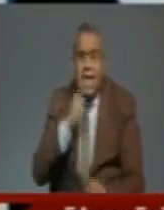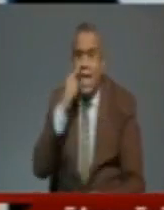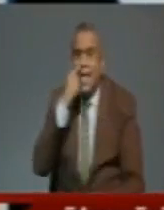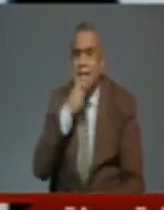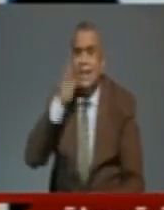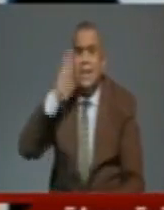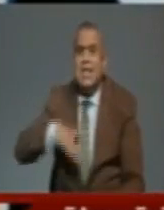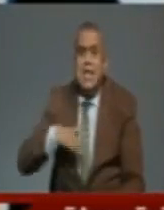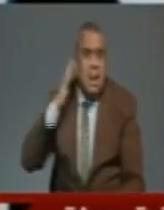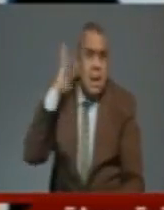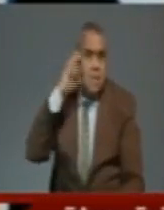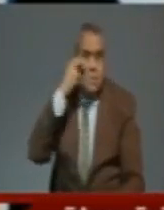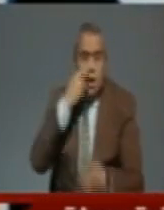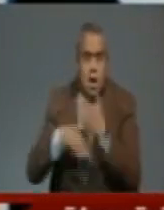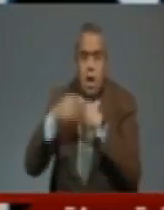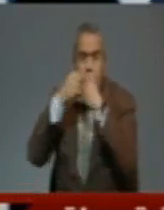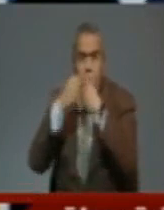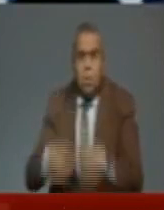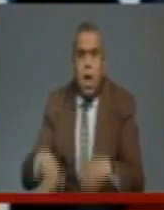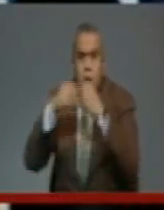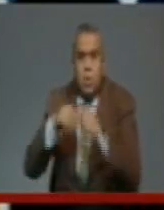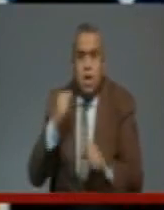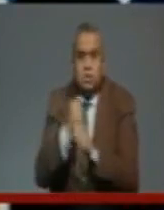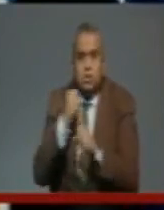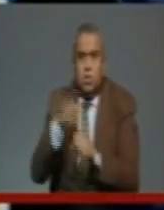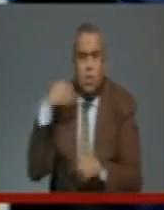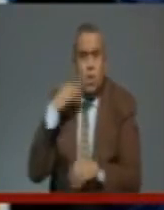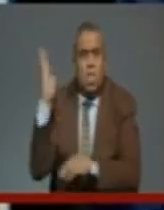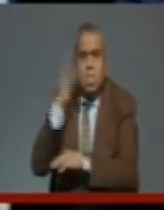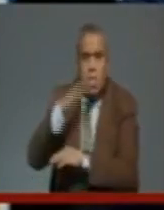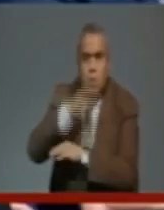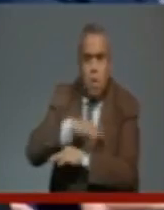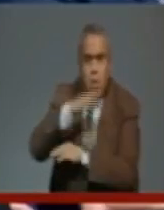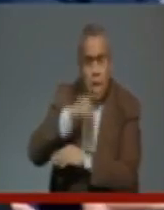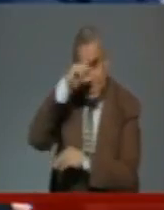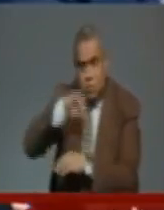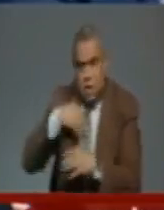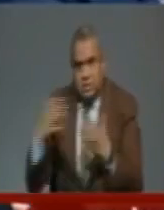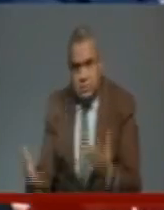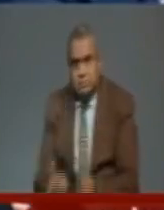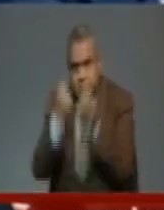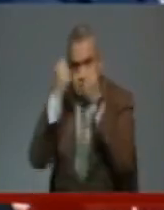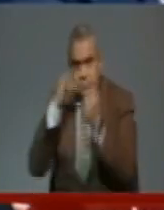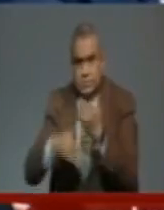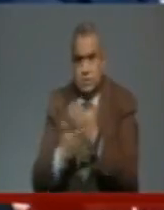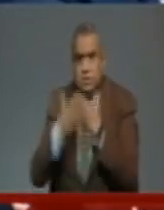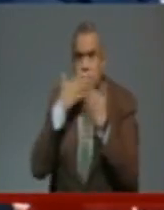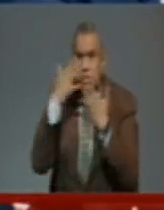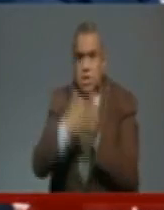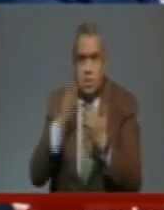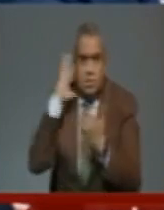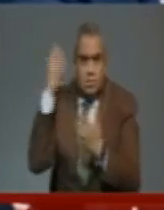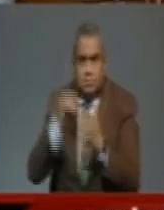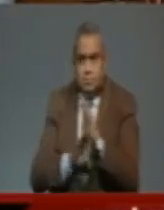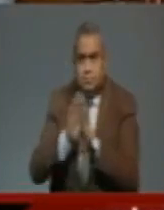بتخسر بتوجيهات حضرتك ومجهود الناس اللي فيها ومجهود الشركه القابضه بتاعتها. الشركه دي يا فندم دلوقتي الشركه دي كسبانه، الشركه